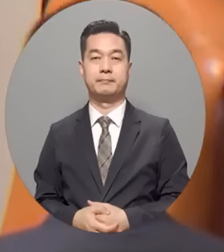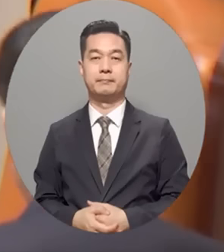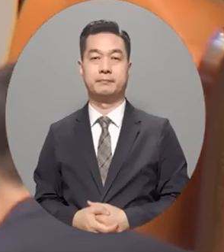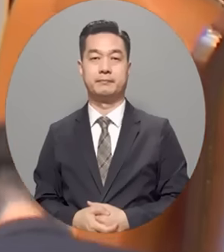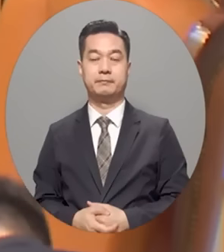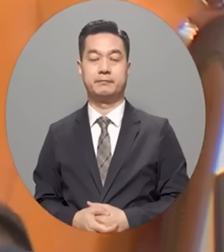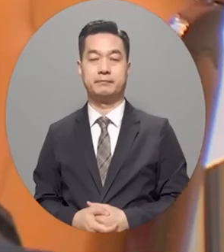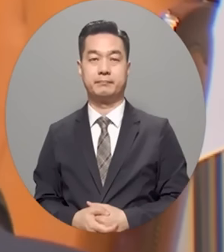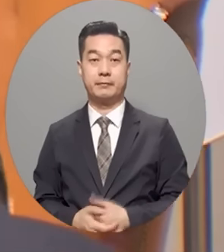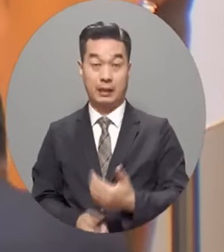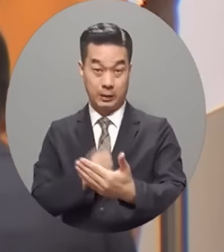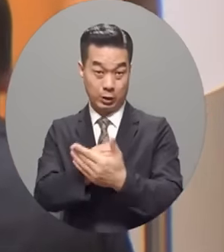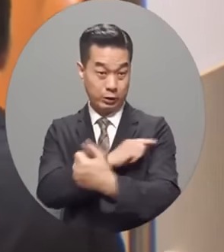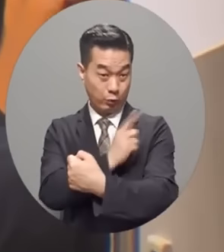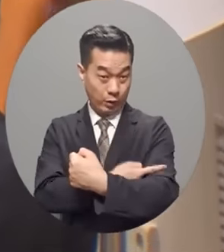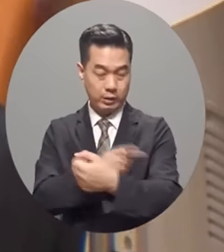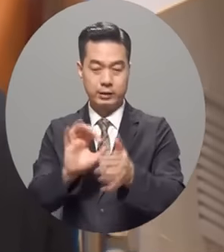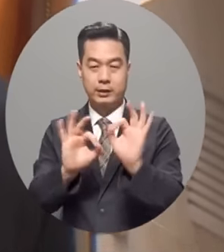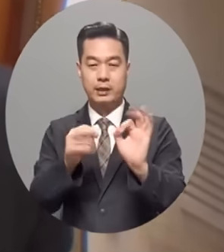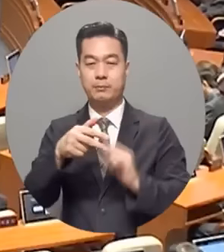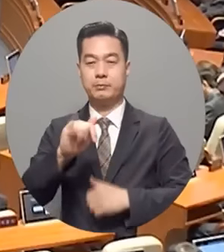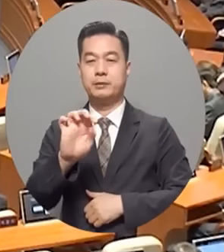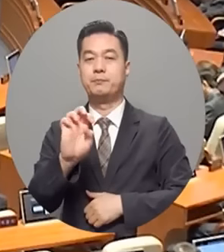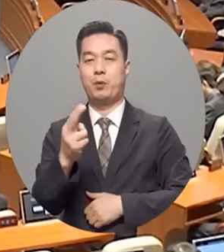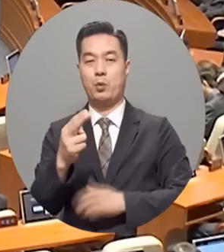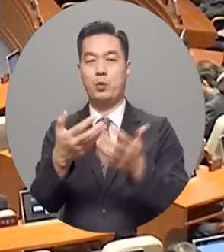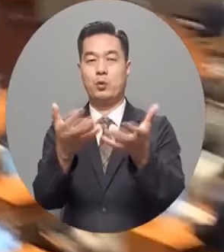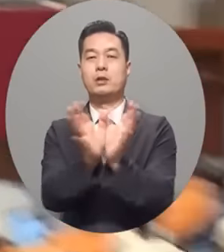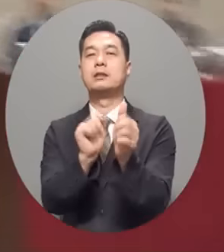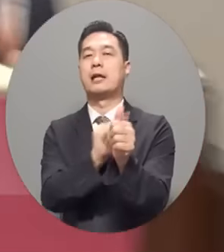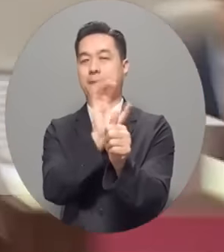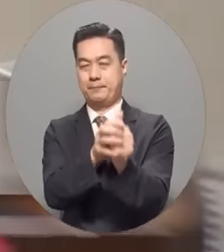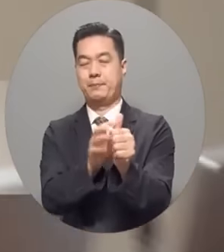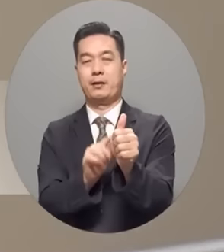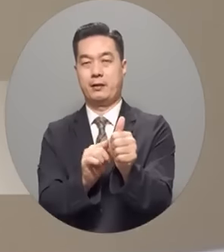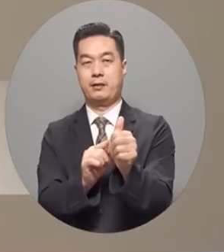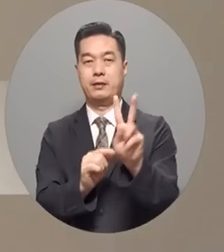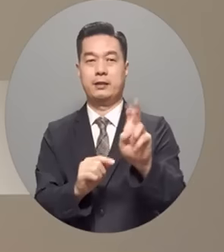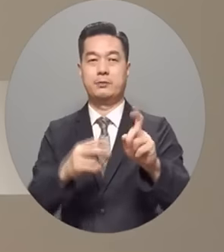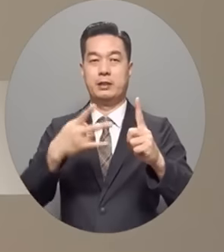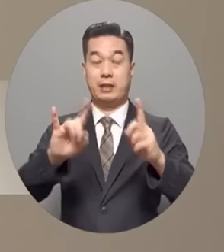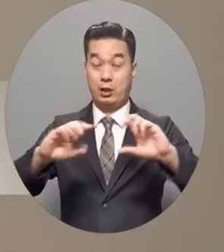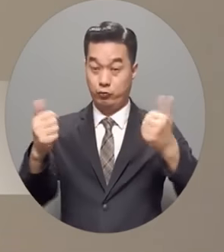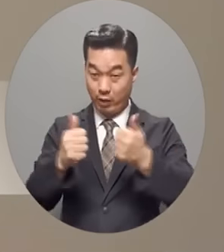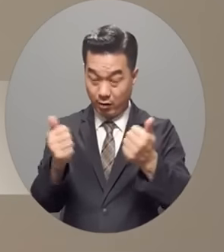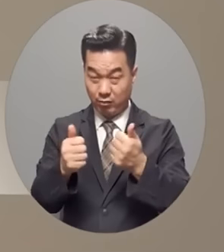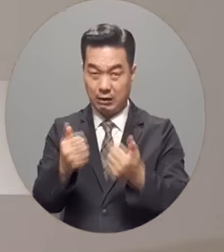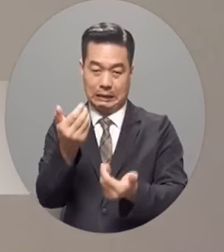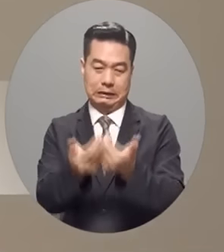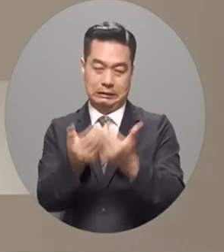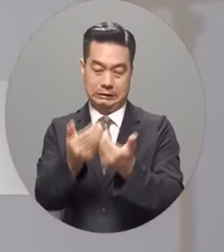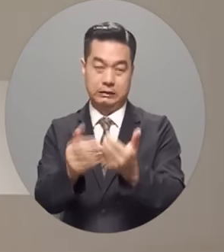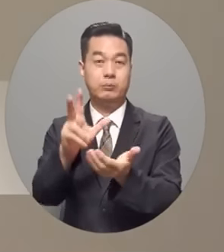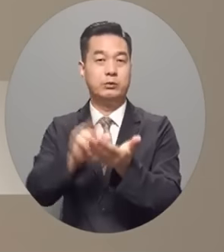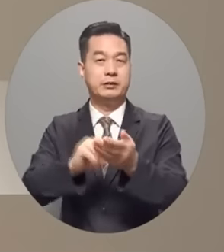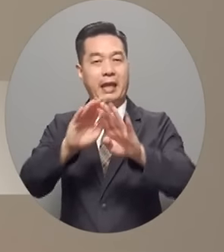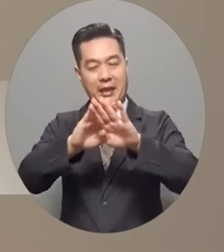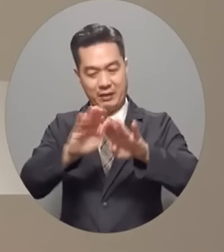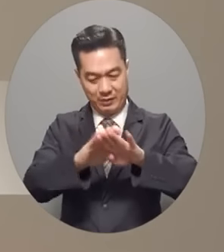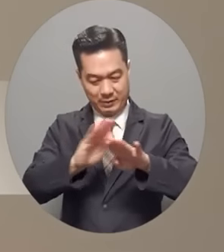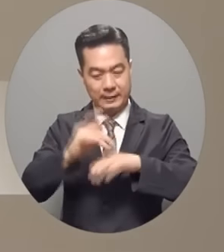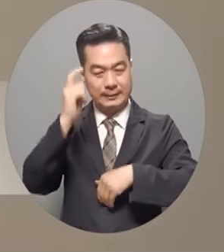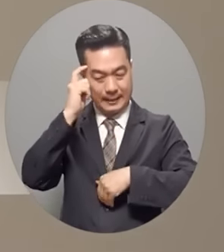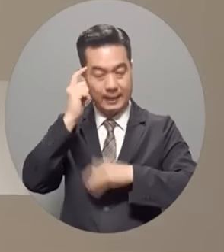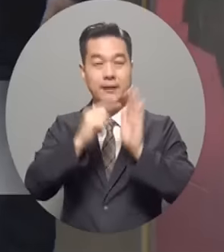결국 공은 김진표 의장에게 넘어갈 것으로 보입니다. 김 의장은 21대 국회에서 쟁점 법안들을 매듭짓겠다는 뜻을 내비친